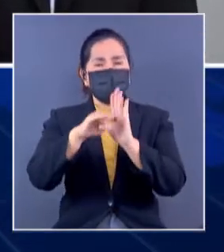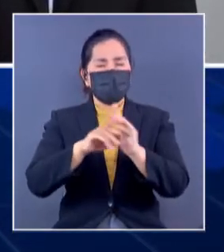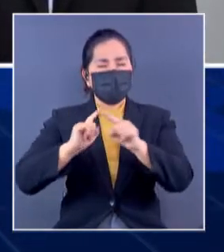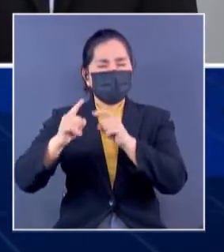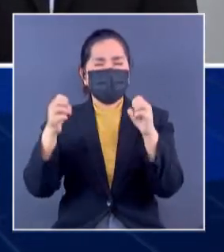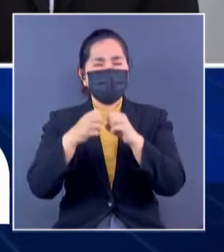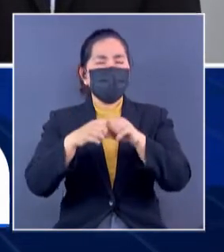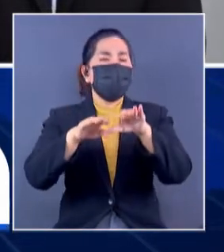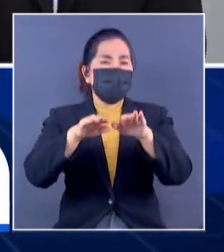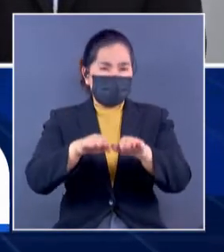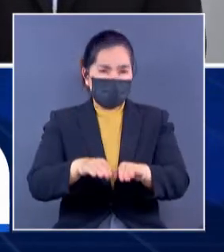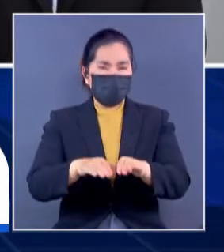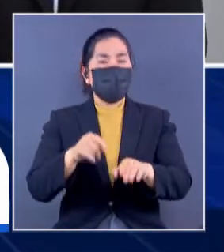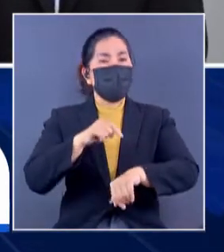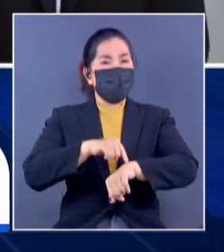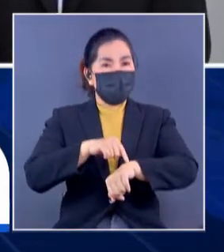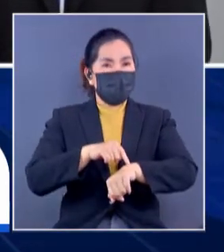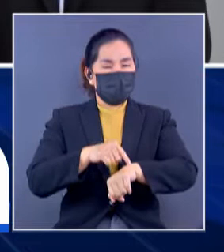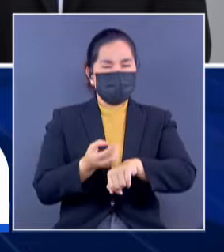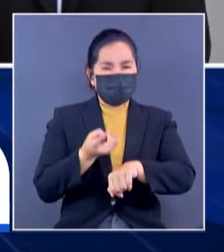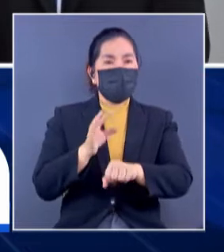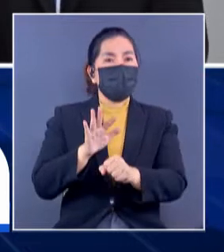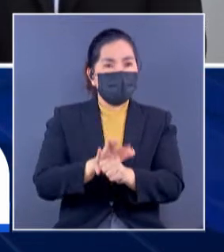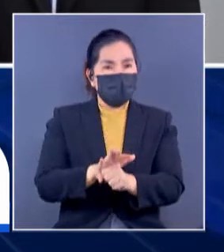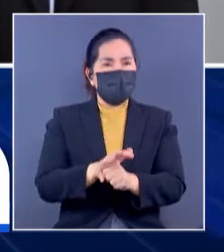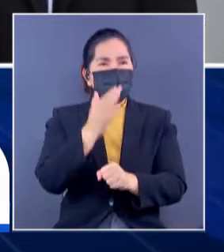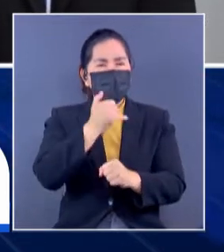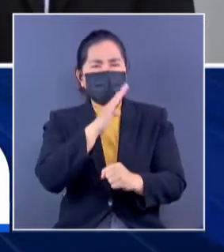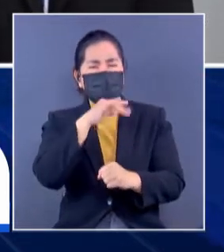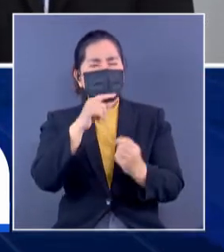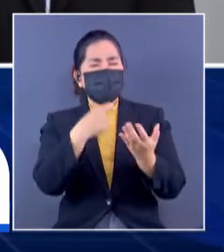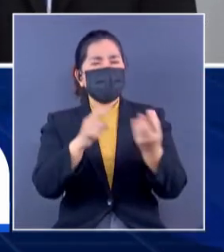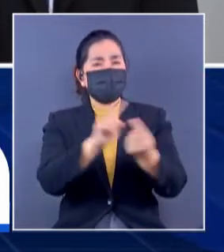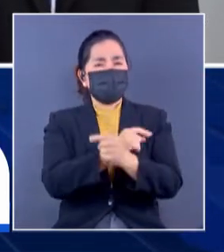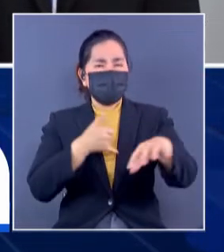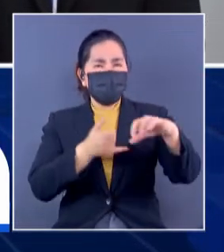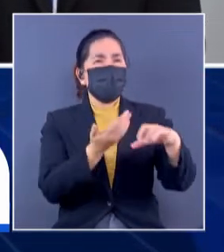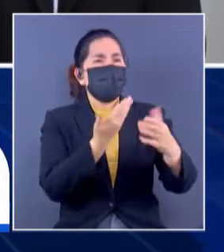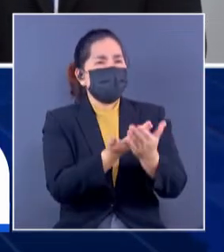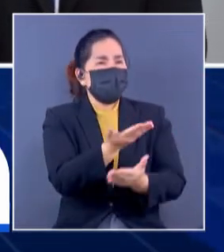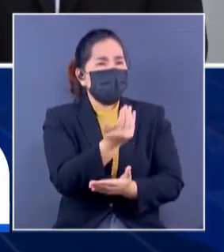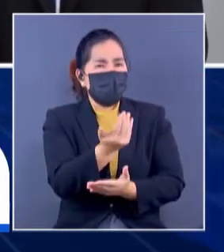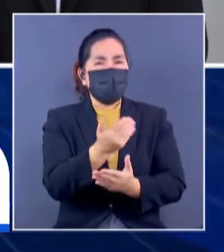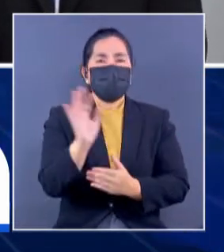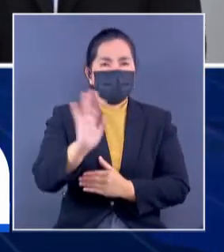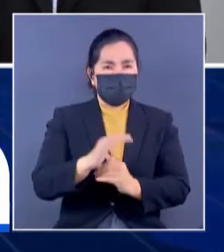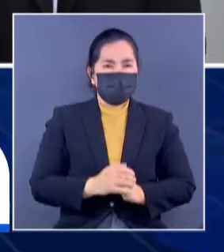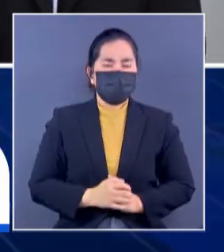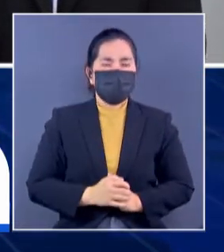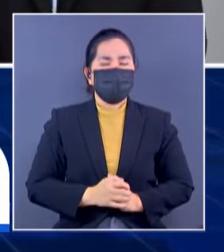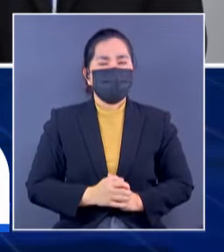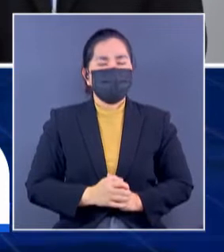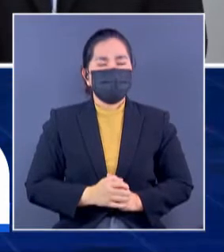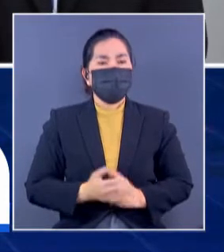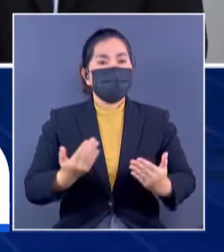นะครับคุณผู้ชมครับแล้วก็จะประหยัดเวลามากขึ้นในการไปติดต่อขอคืนเงินสมทบที่สำนักงานประกันสังคมกรุงเทพมหานครแต่ละ